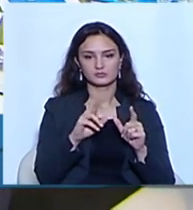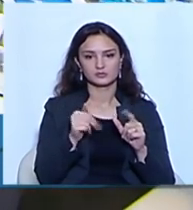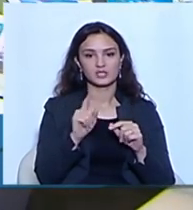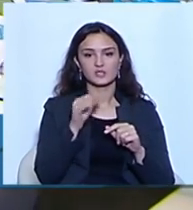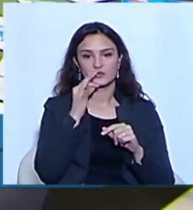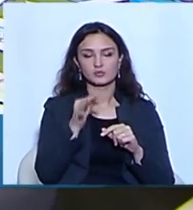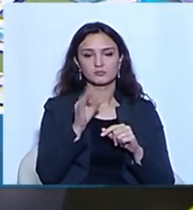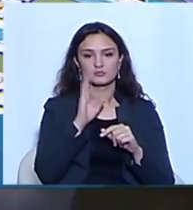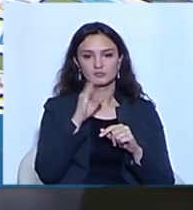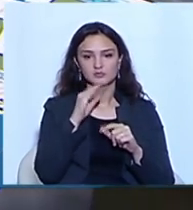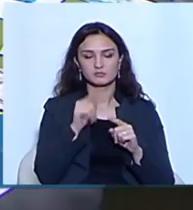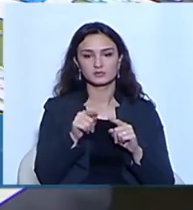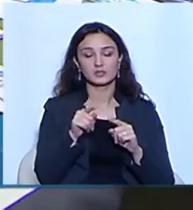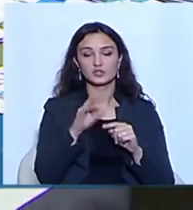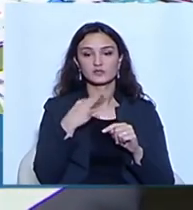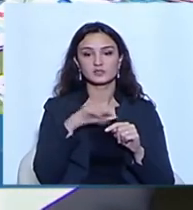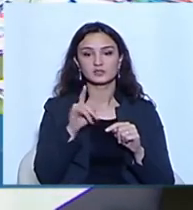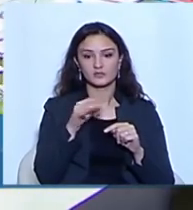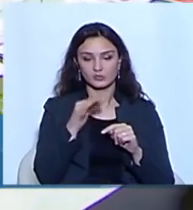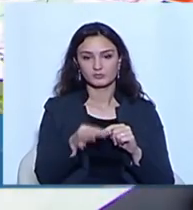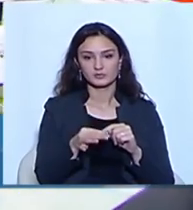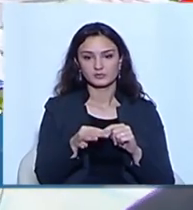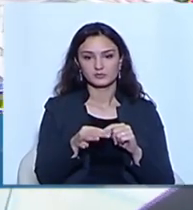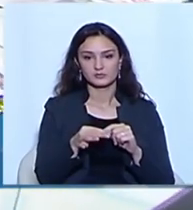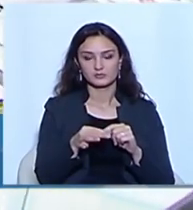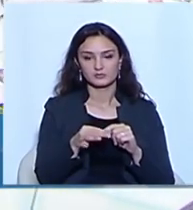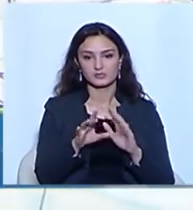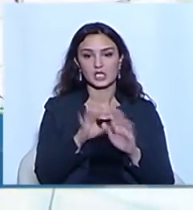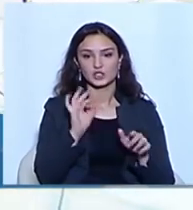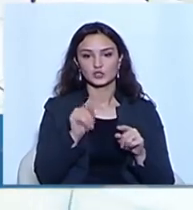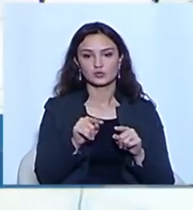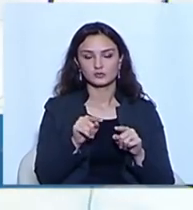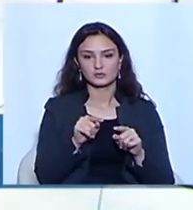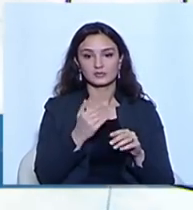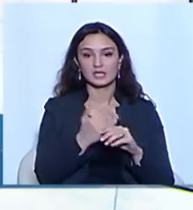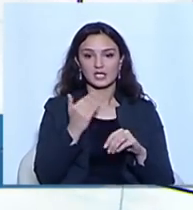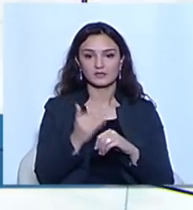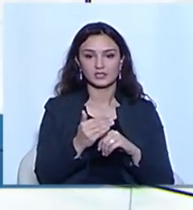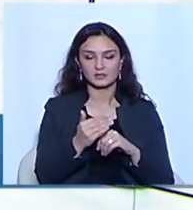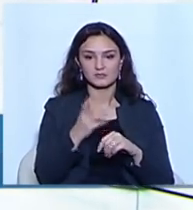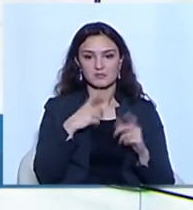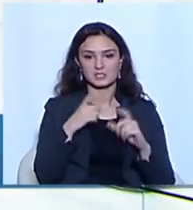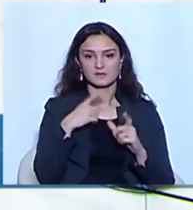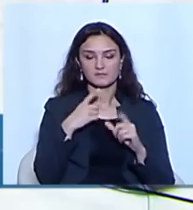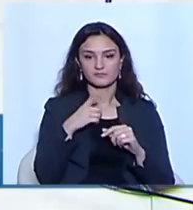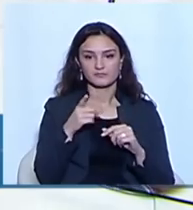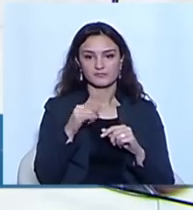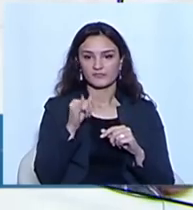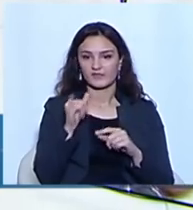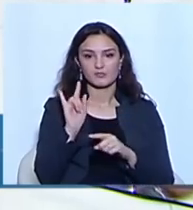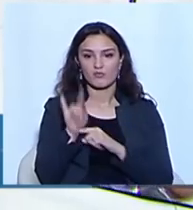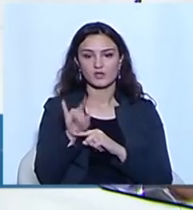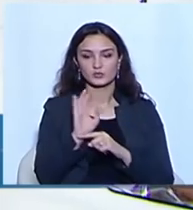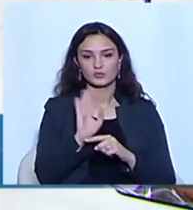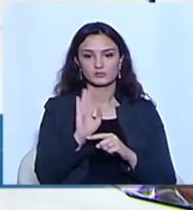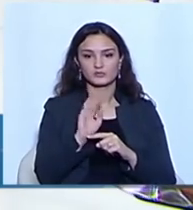ვეუბნებით ამ დროს ჩვენ შვილს? ვეუბნებით, რომ აირჩიოს, დააგვიანებს და მასწავლებელს ჩვენ ვერ